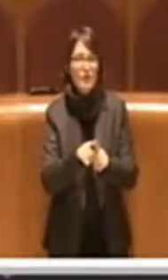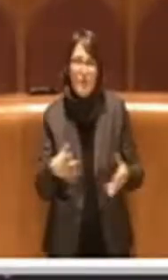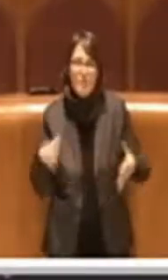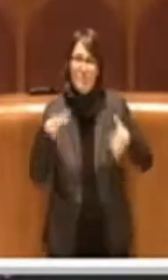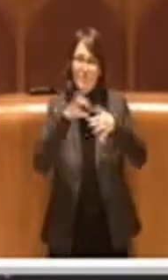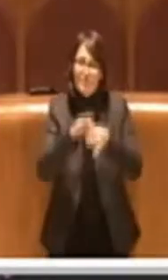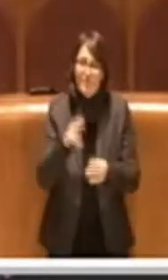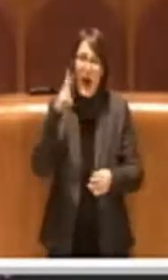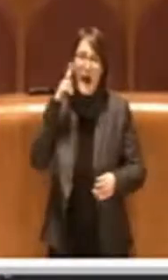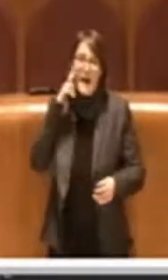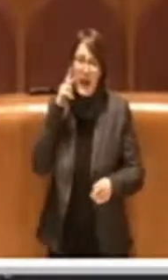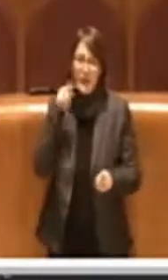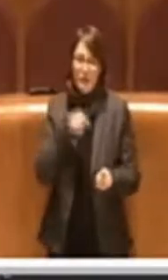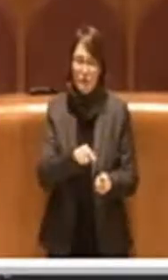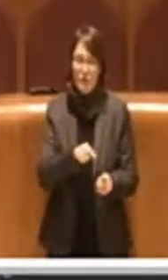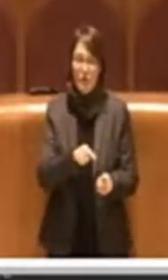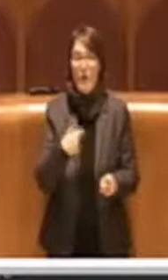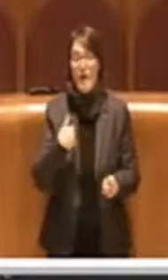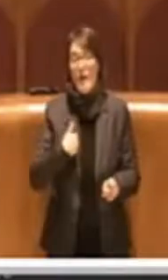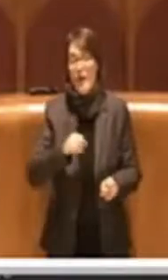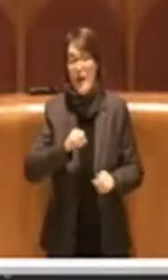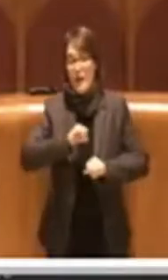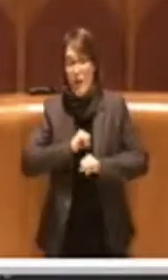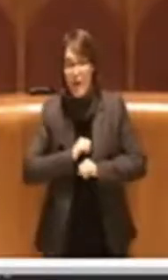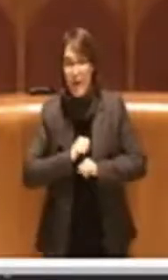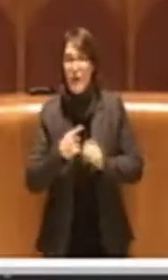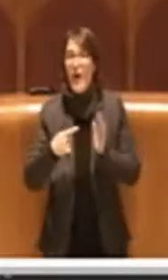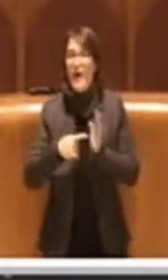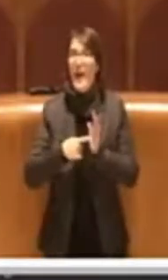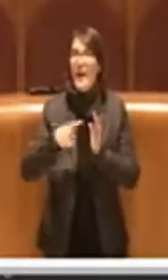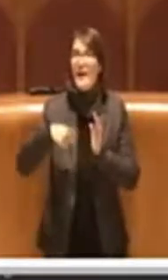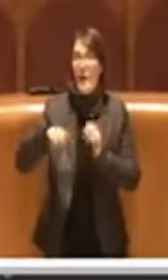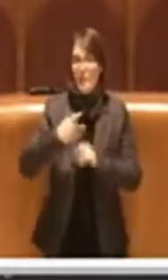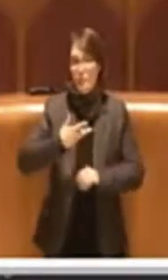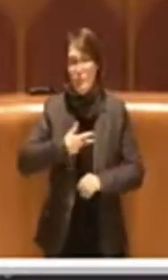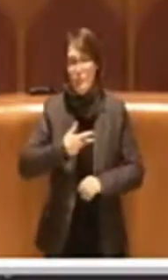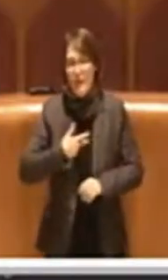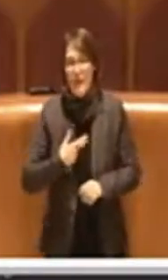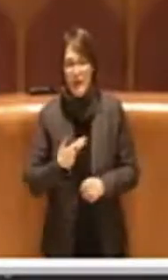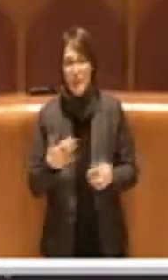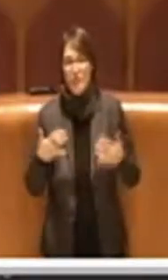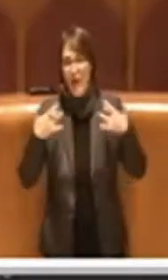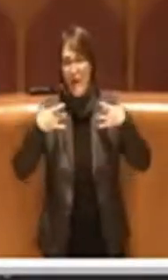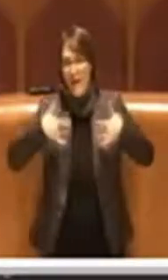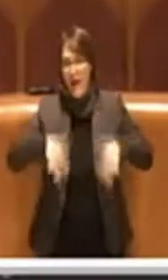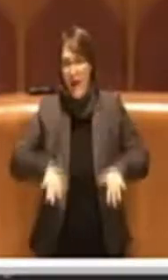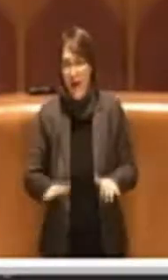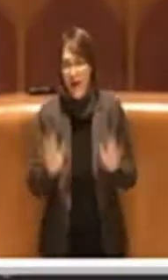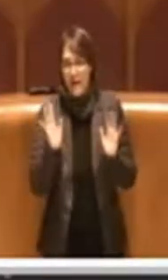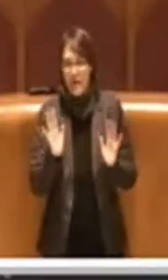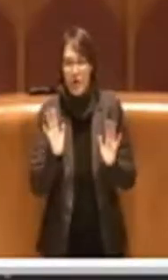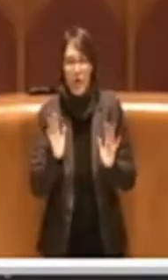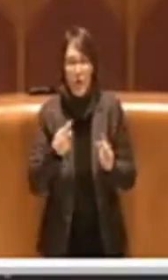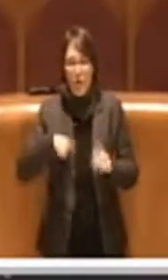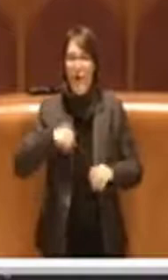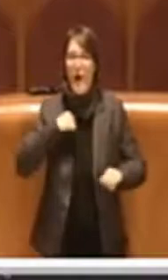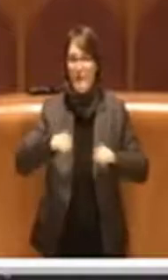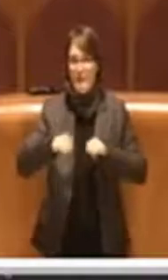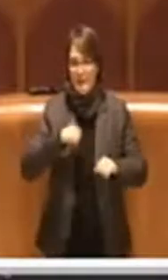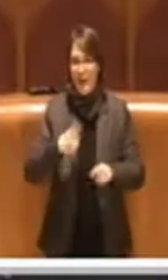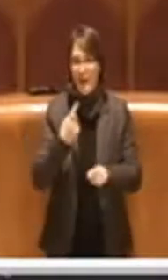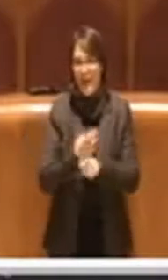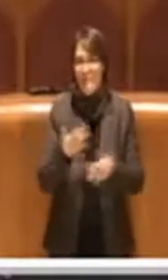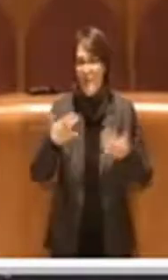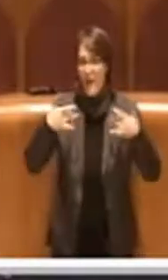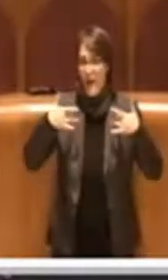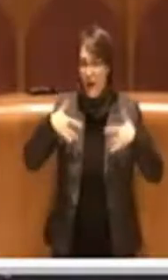credo che con lo spirito laico che questa Repubblica chiede ai suoi amministratori, noi dovremmo, per il rispetto